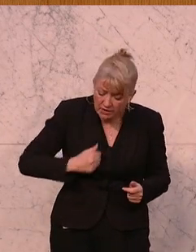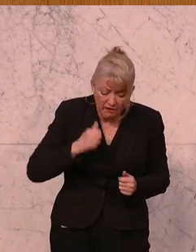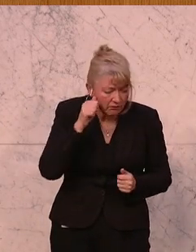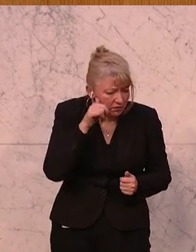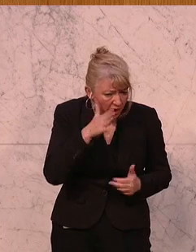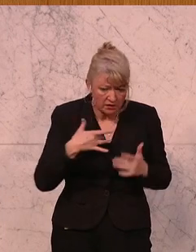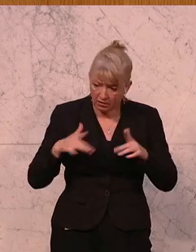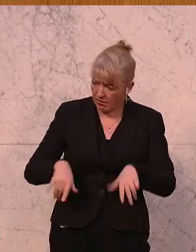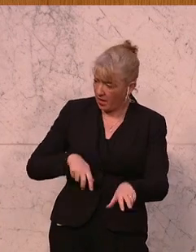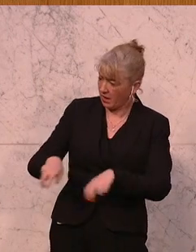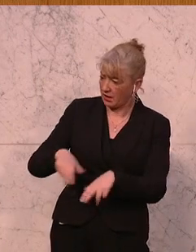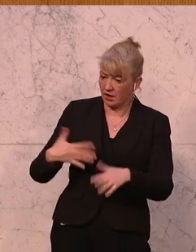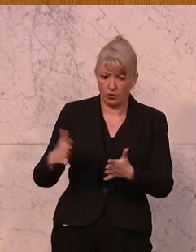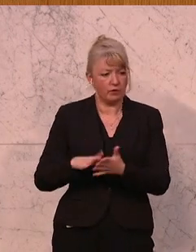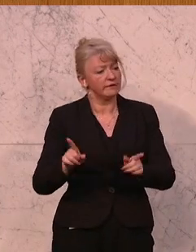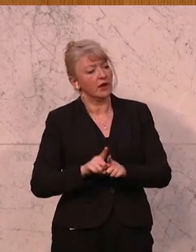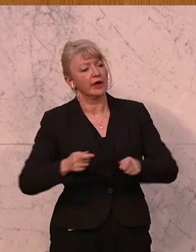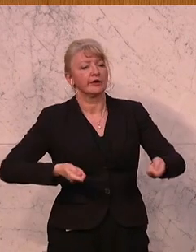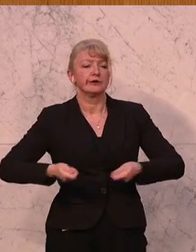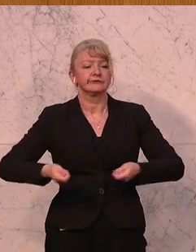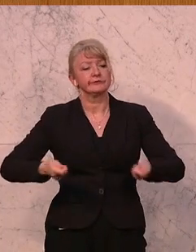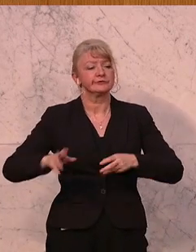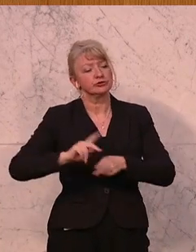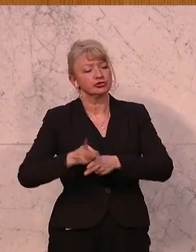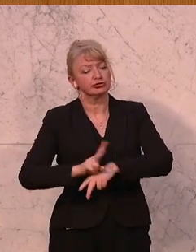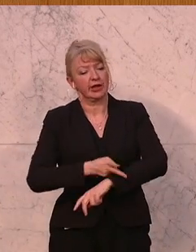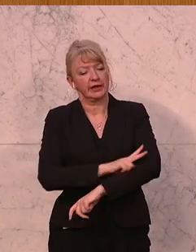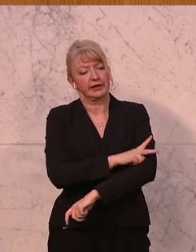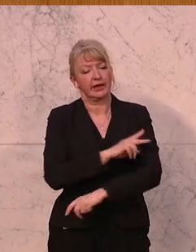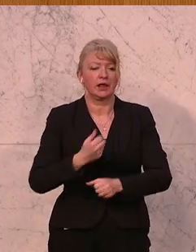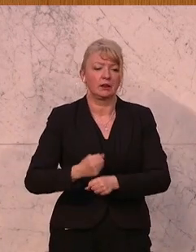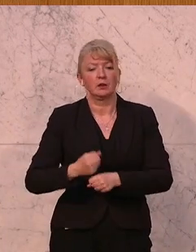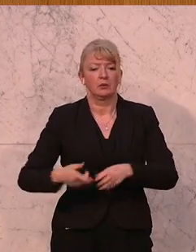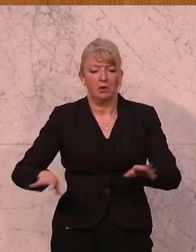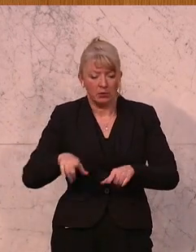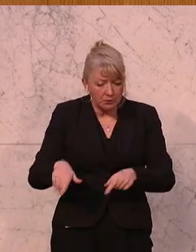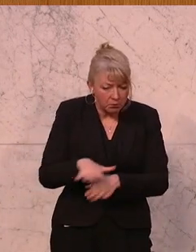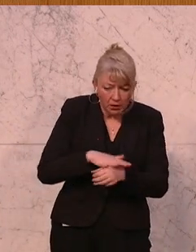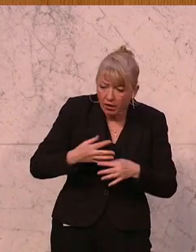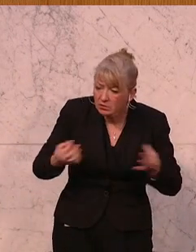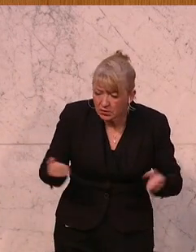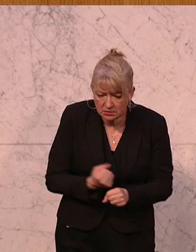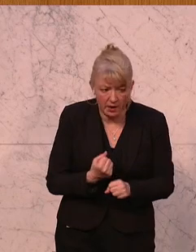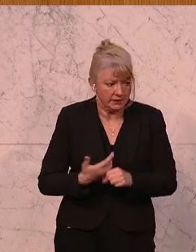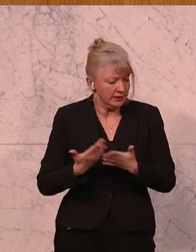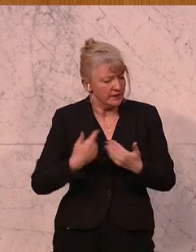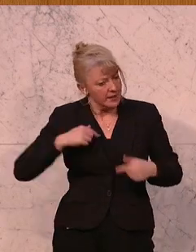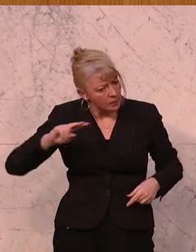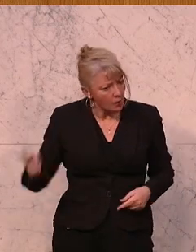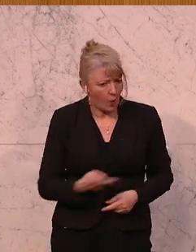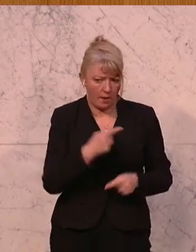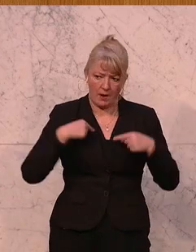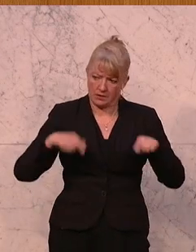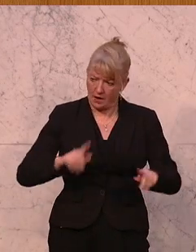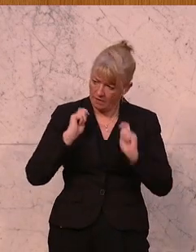Regierung haben, die Koordination spielt, die Schneckenpost spielt und in diesem Bereich auch nichts macht. Deswegen möchte ich hier in dieser Runde noch einmal vorschlagen,